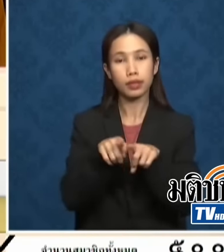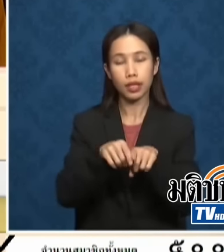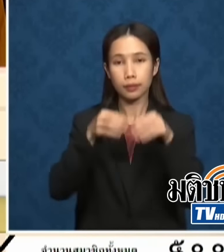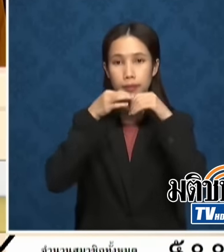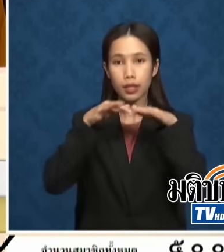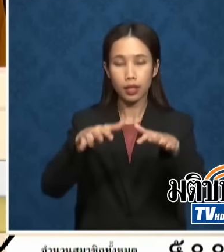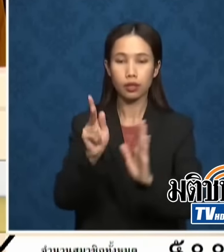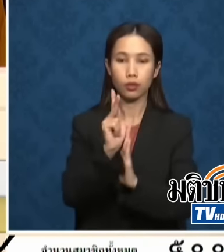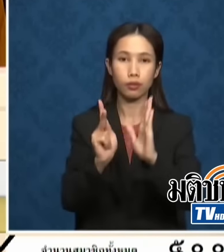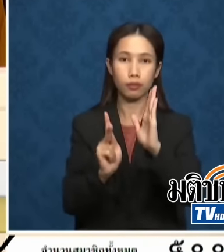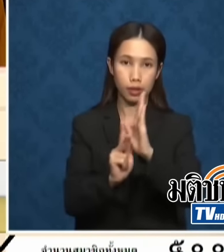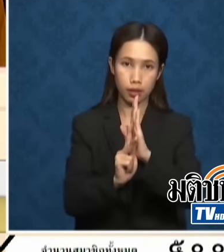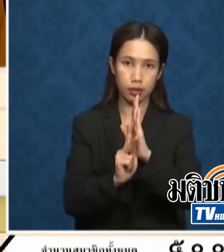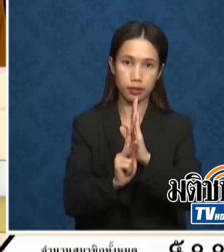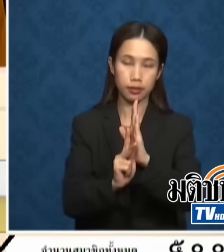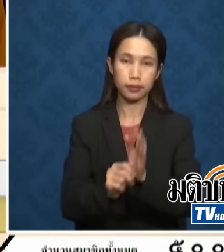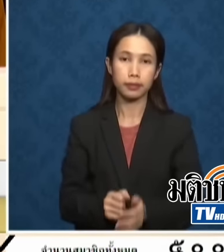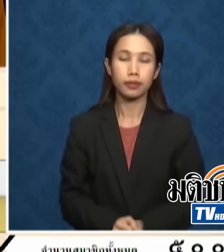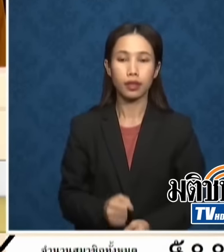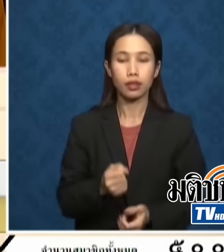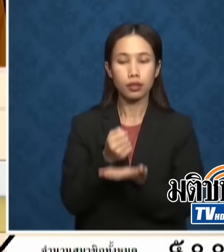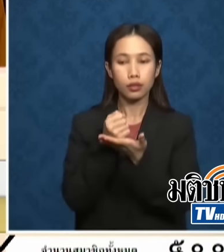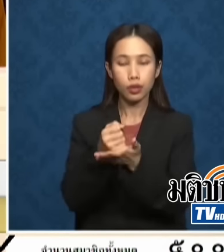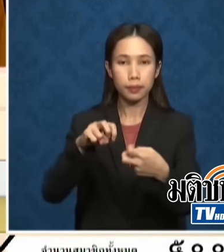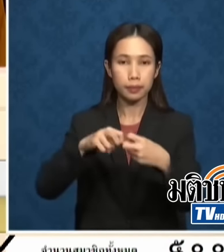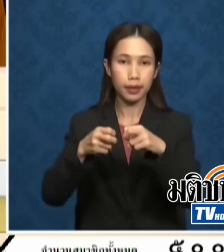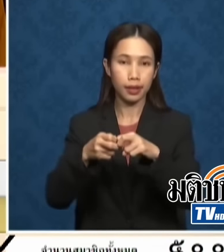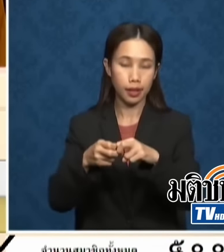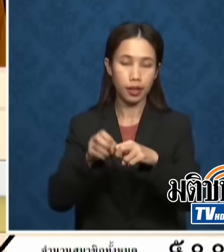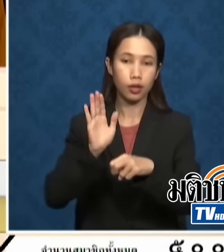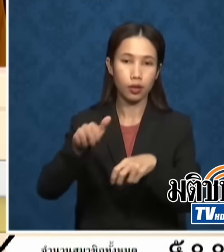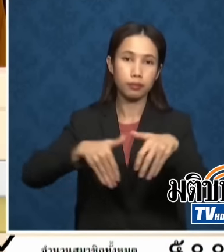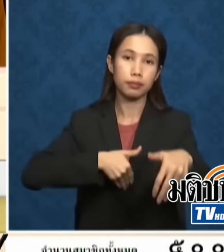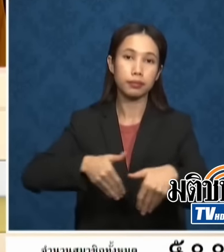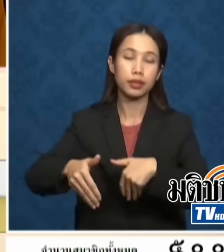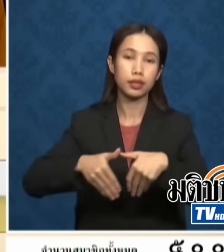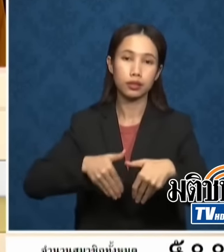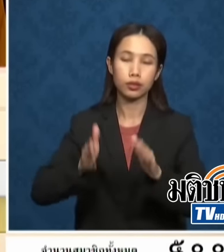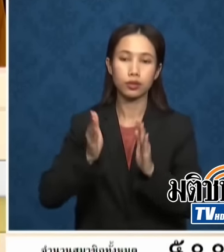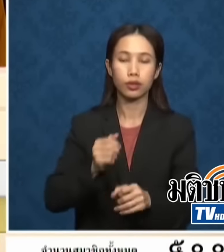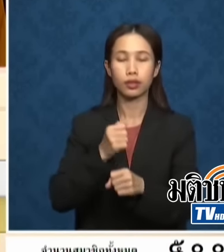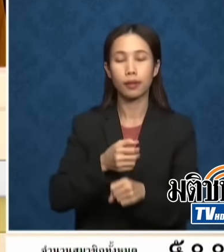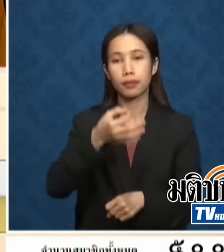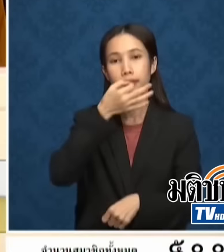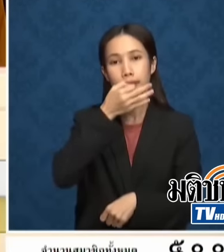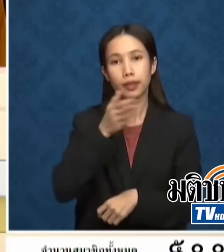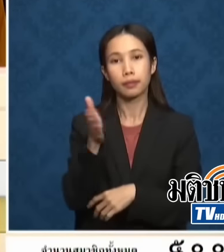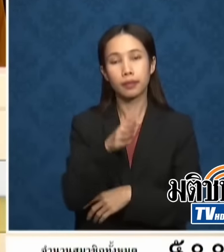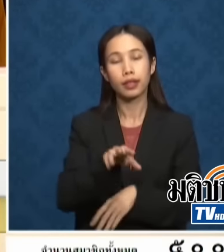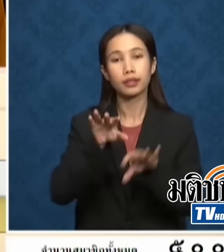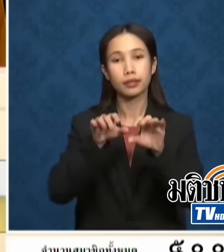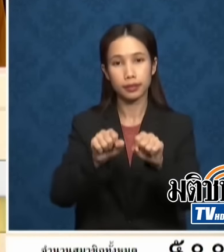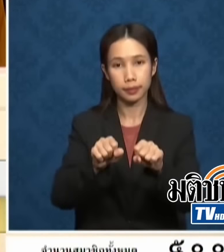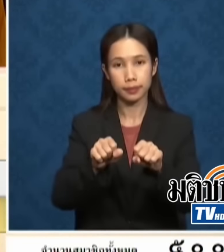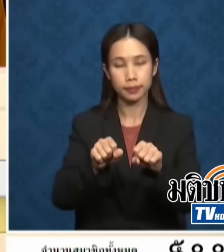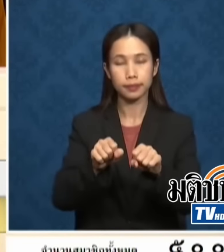นี้จะมีผลนะครับในการบรรเทาความเดือดร้อนของประชาชนและพี่น้องชาวประมงผู้ประกอบอาชีพการประมง